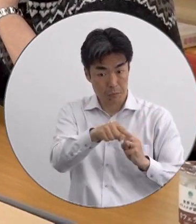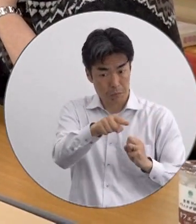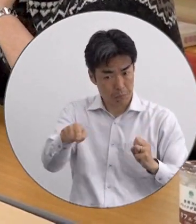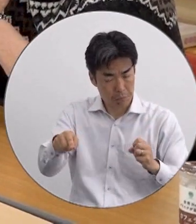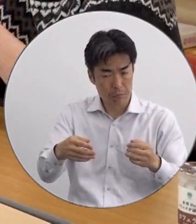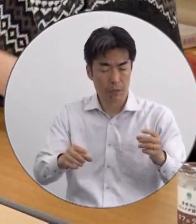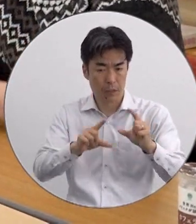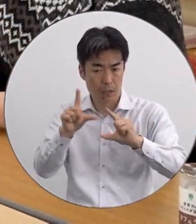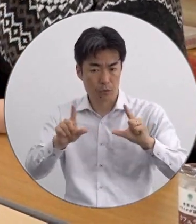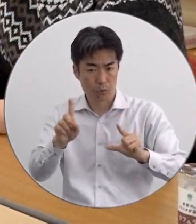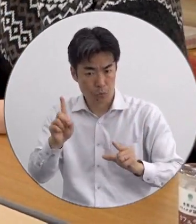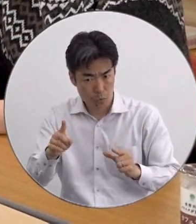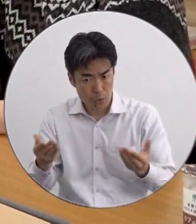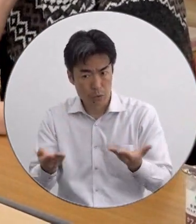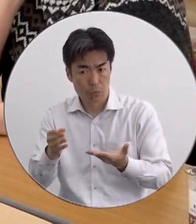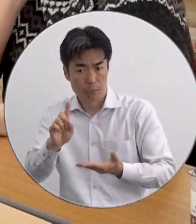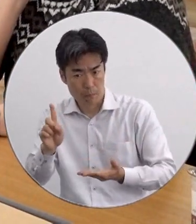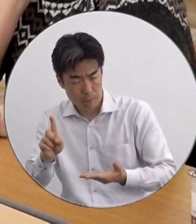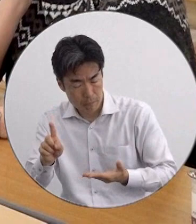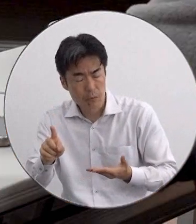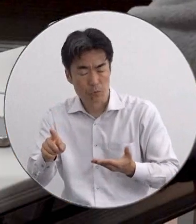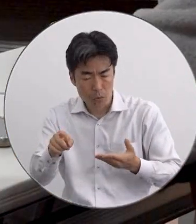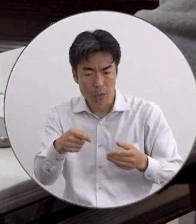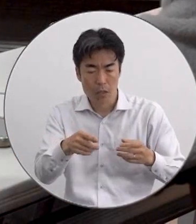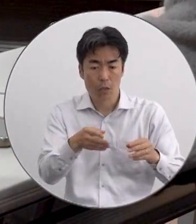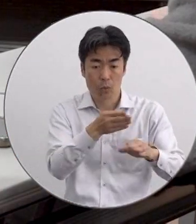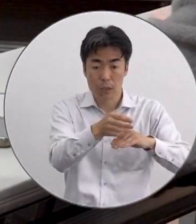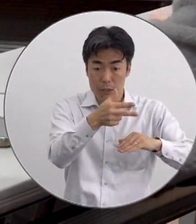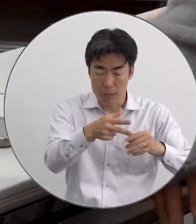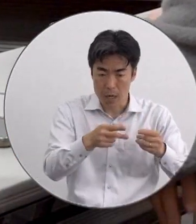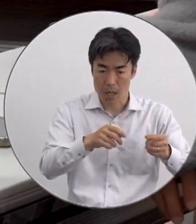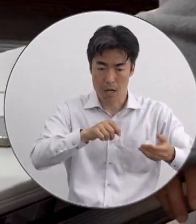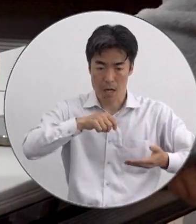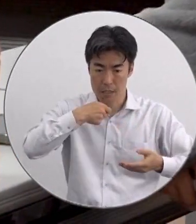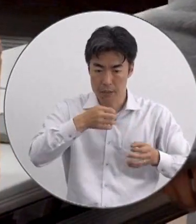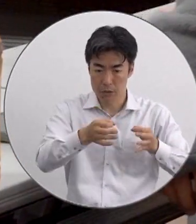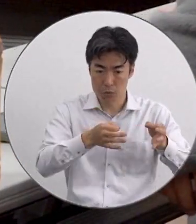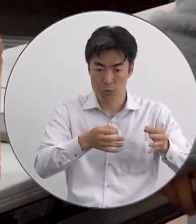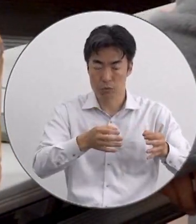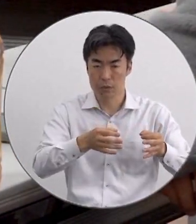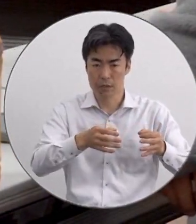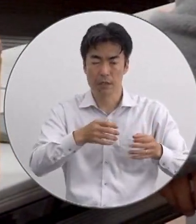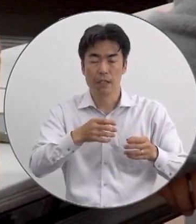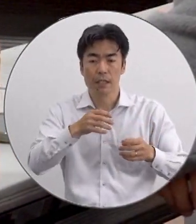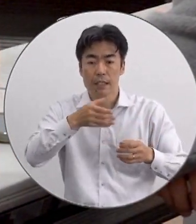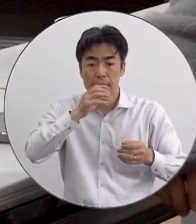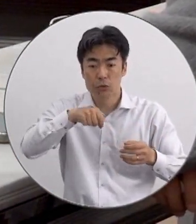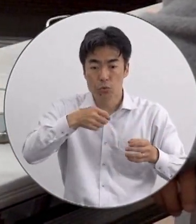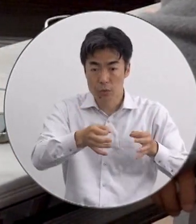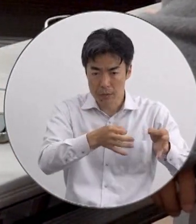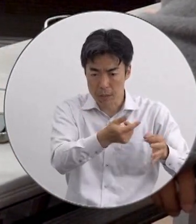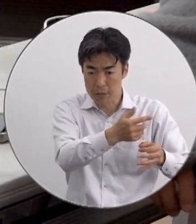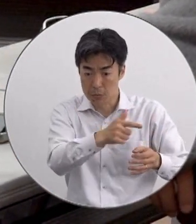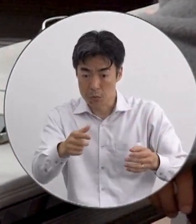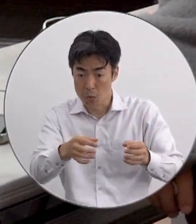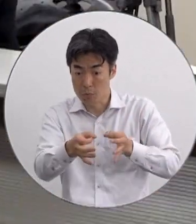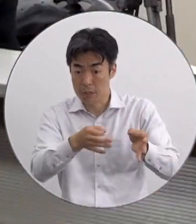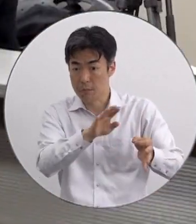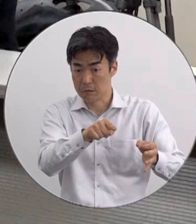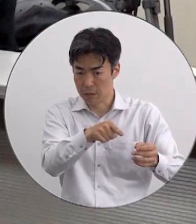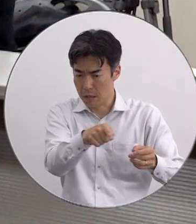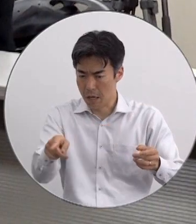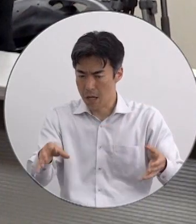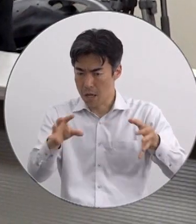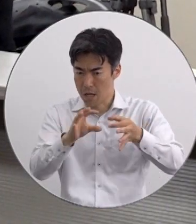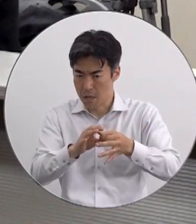しているのか、また越谷市内には雑貨店、飲食店とたくさんのお店があります。こういったマップ作りを通し